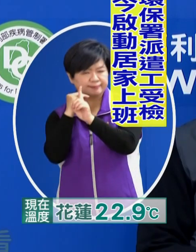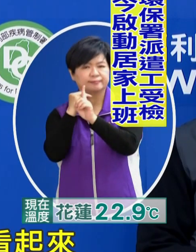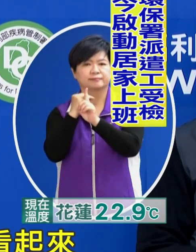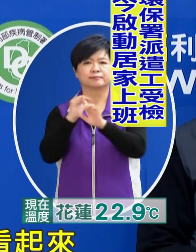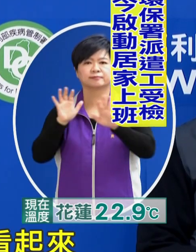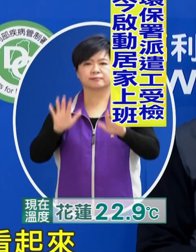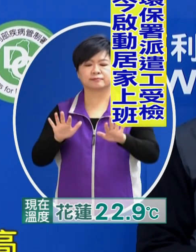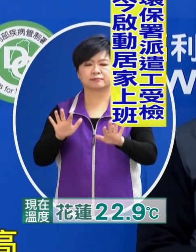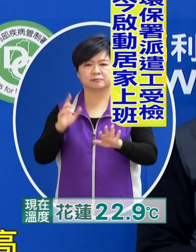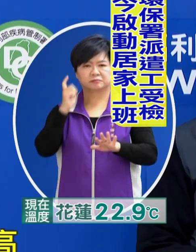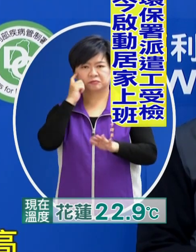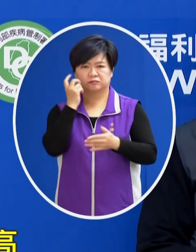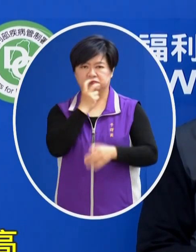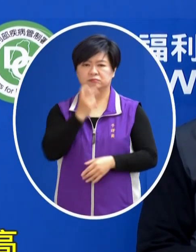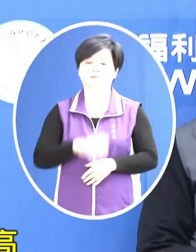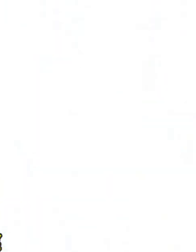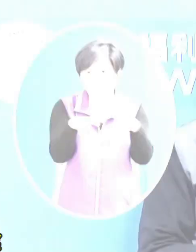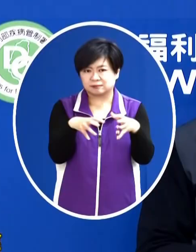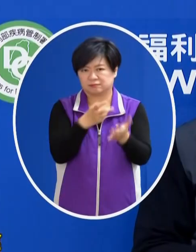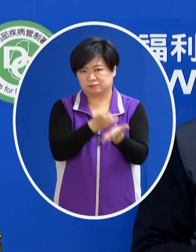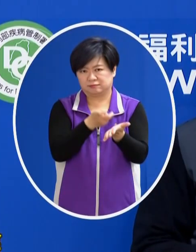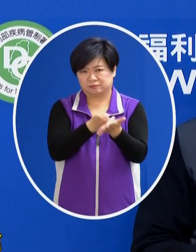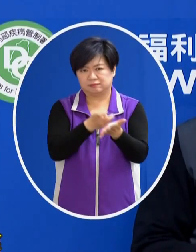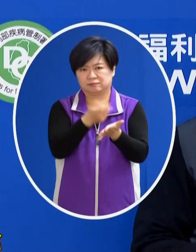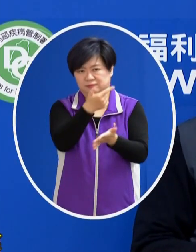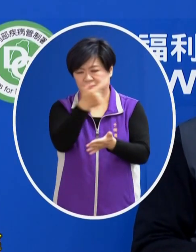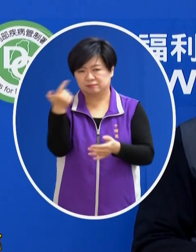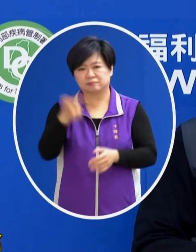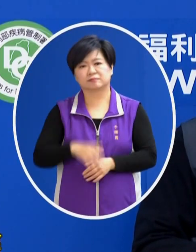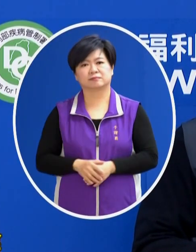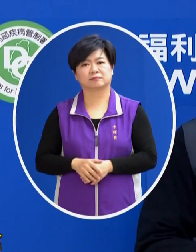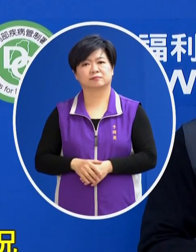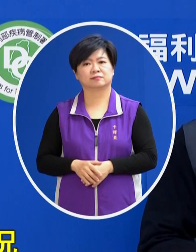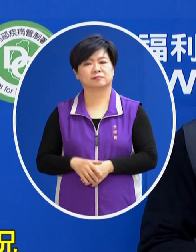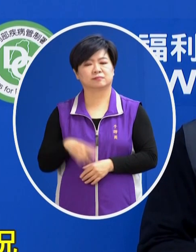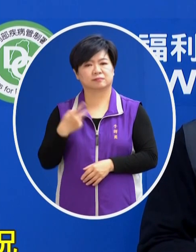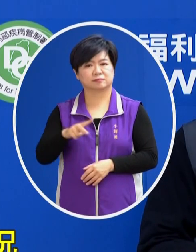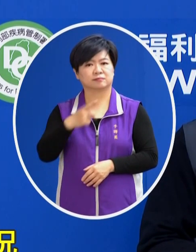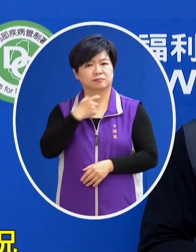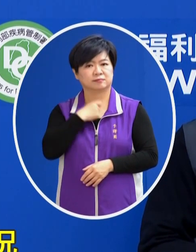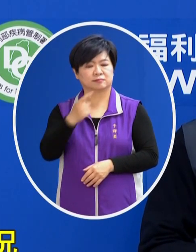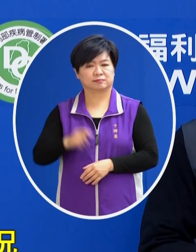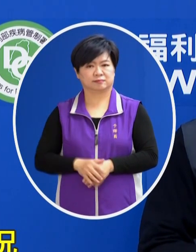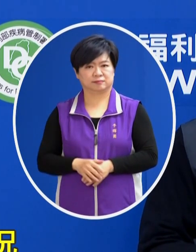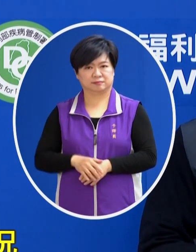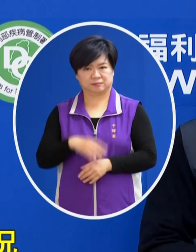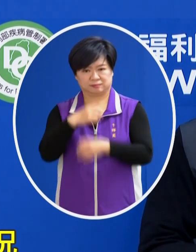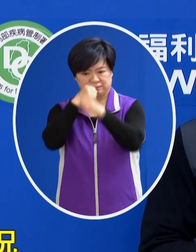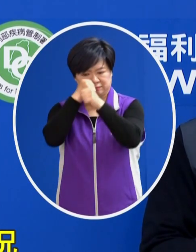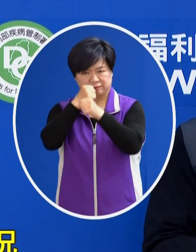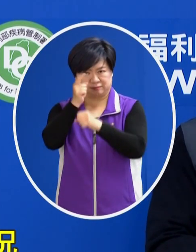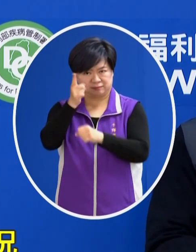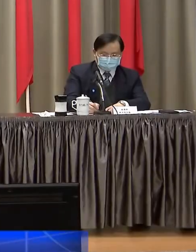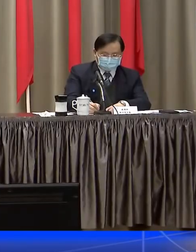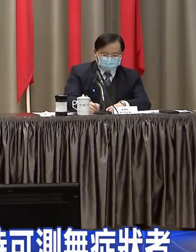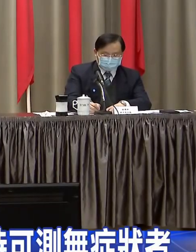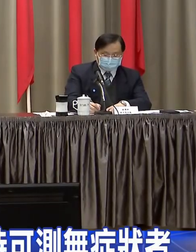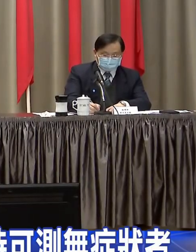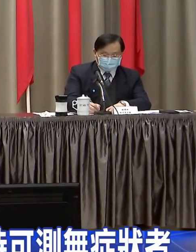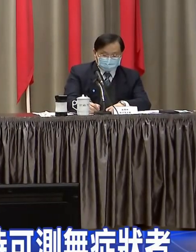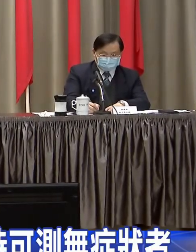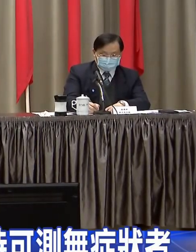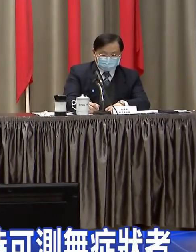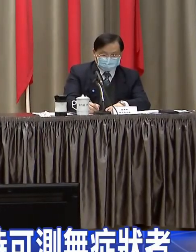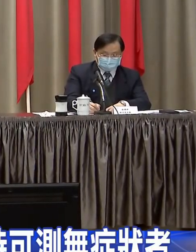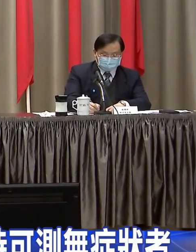回来看起来风险仍然是非常高，好，那也准备要三采阴，好，来确认相关的情况。 不过，